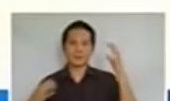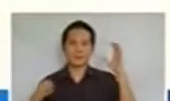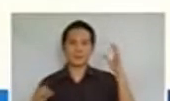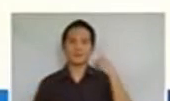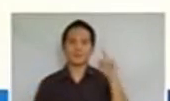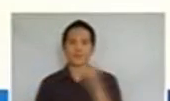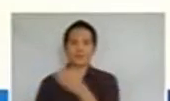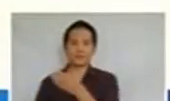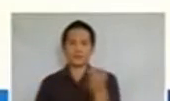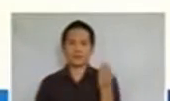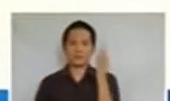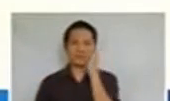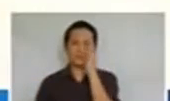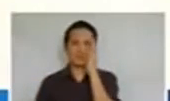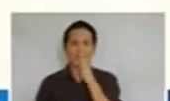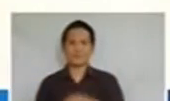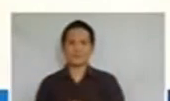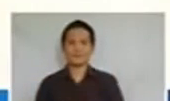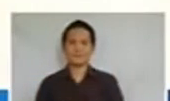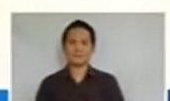pamahalaan ng Davao City ng isang